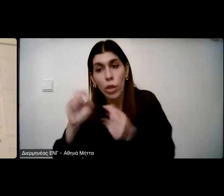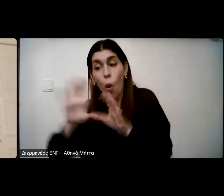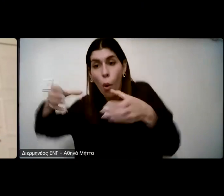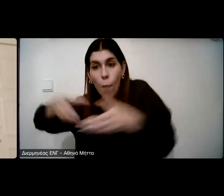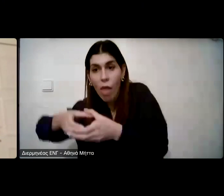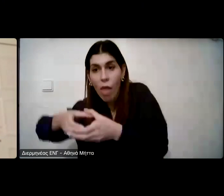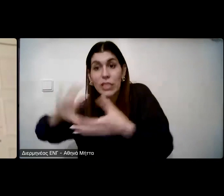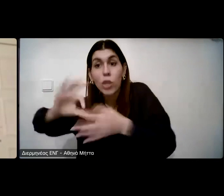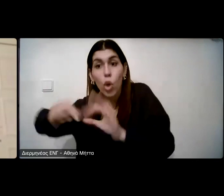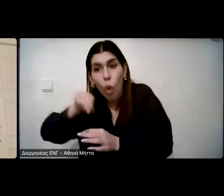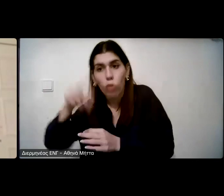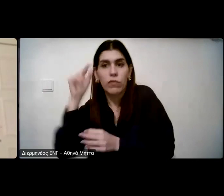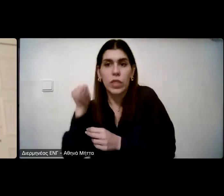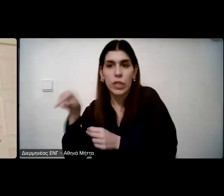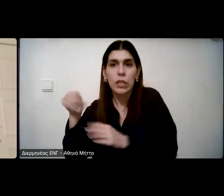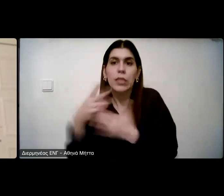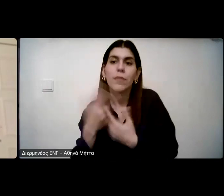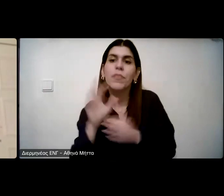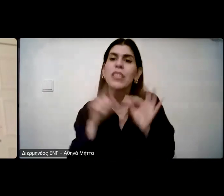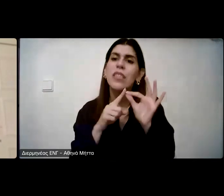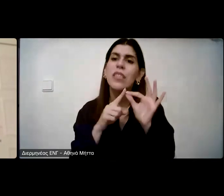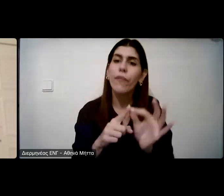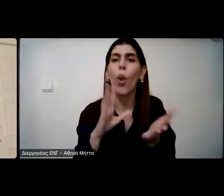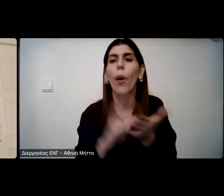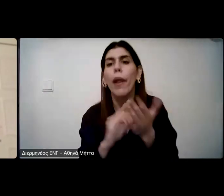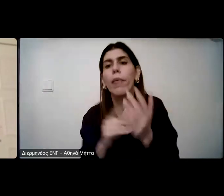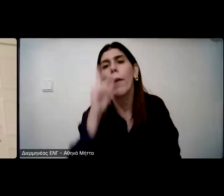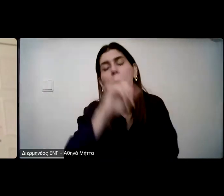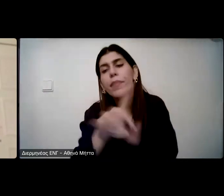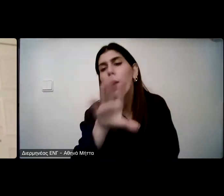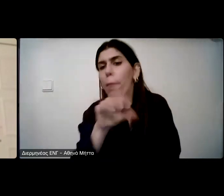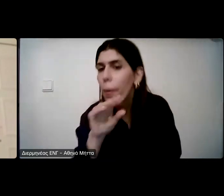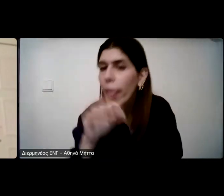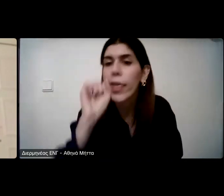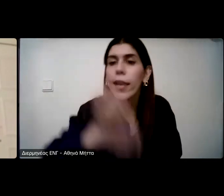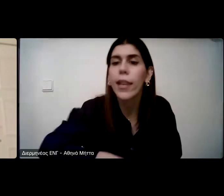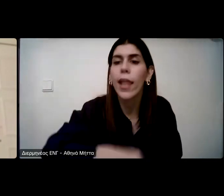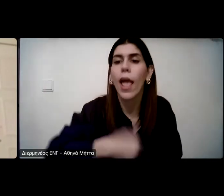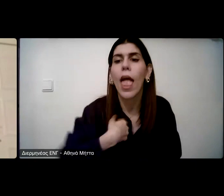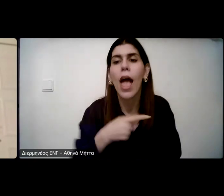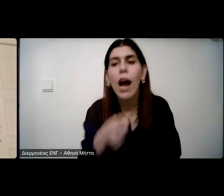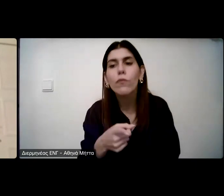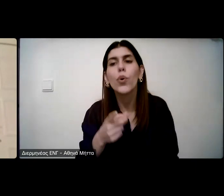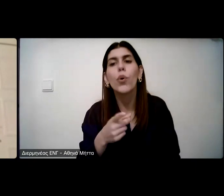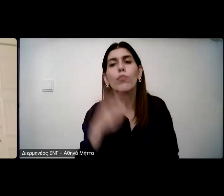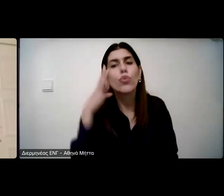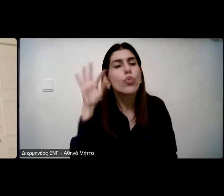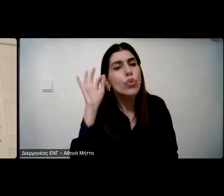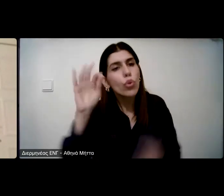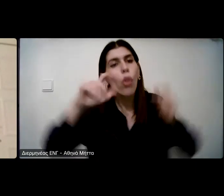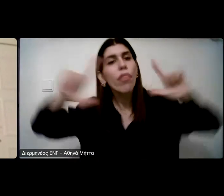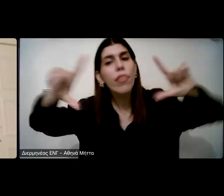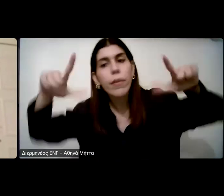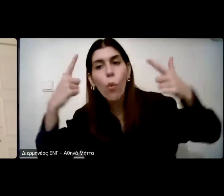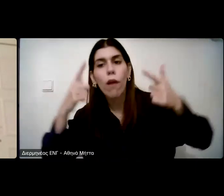τα σύμβολα παπάκια τα λοιπά, που υπηρετούν μεν το δημοκρατικό αίσθημα συμπεριλαμβάνοντας όλους ή αναφερόμενους σε